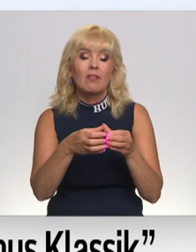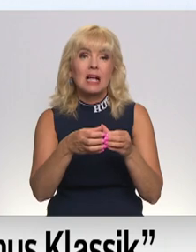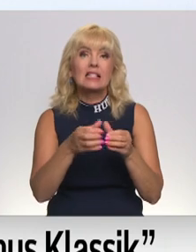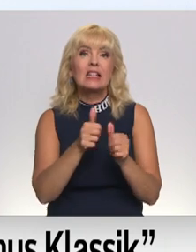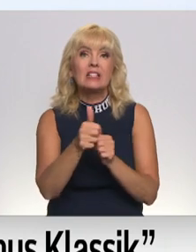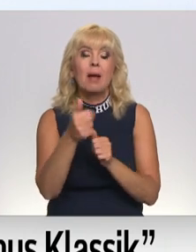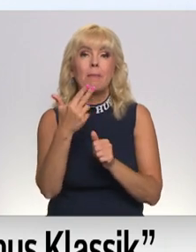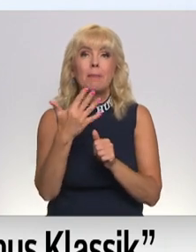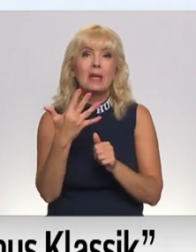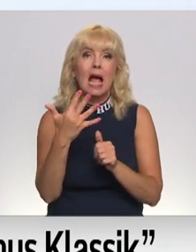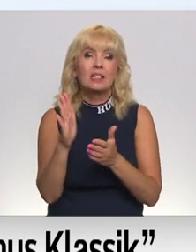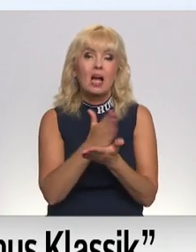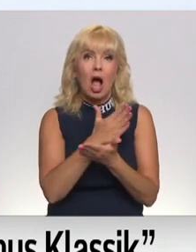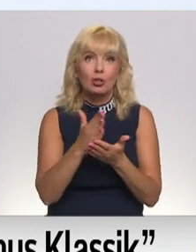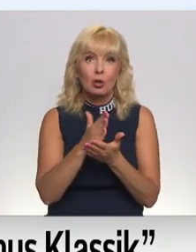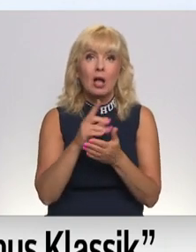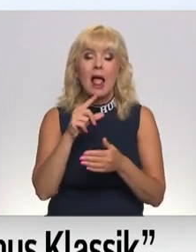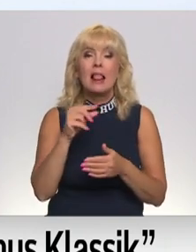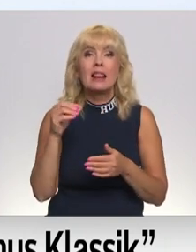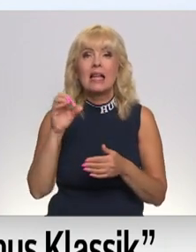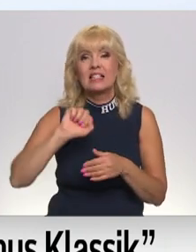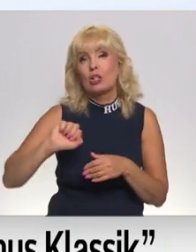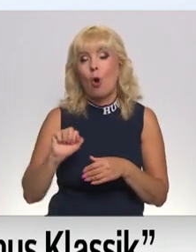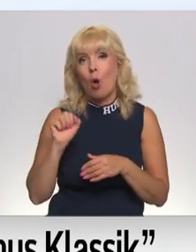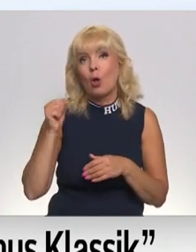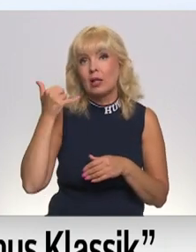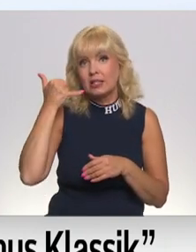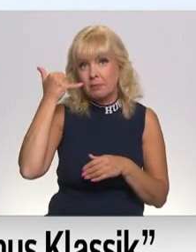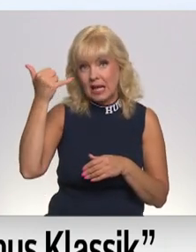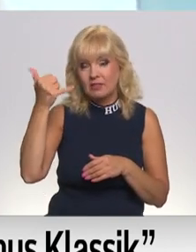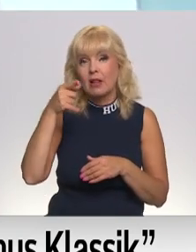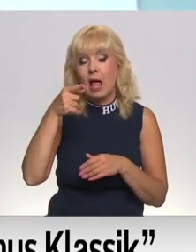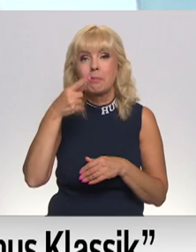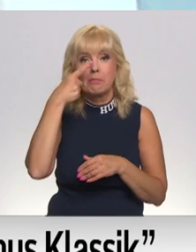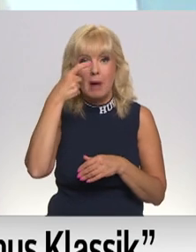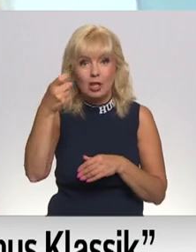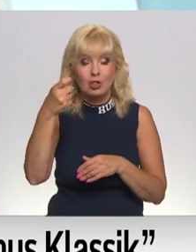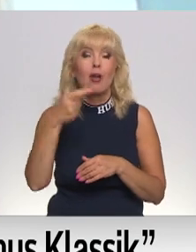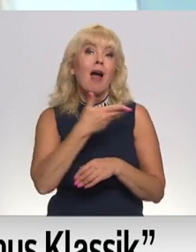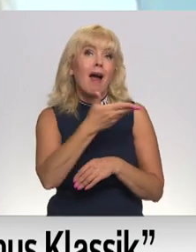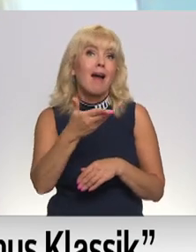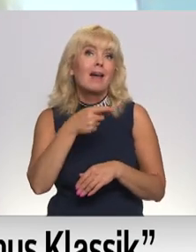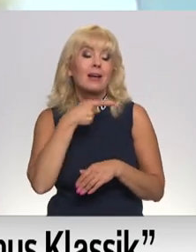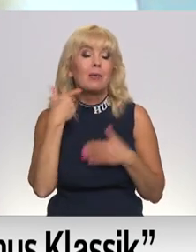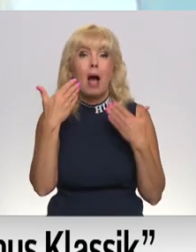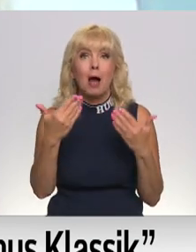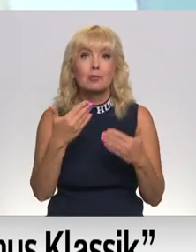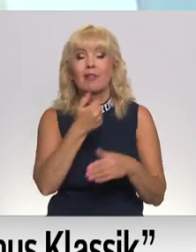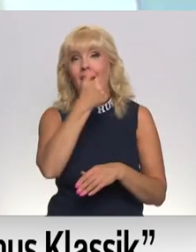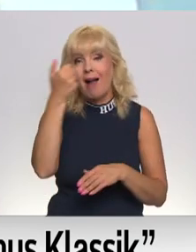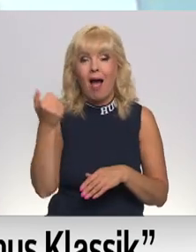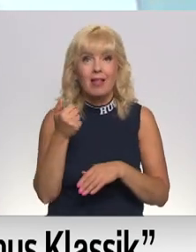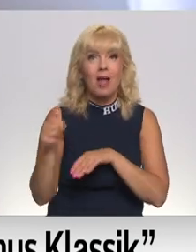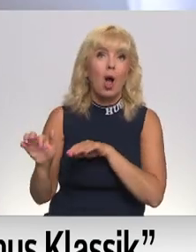kategorijās. Aneta Lesīte sazvanīja komponistu, lai paziņotu šo priecīgo vēsti. Gribējam jūs apsveikt, jūs esat kļuvusi par gada